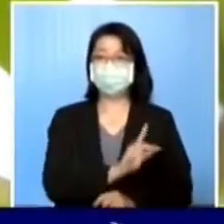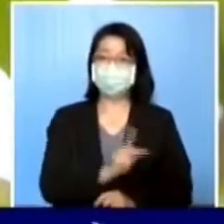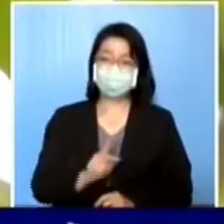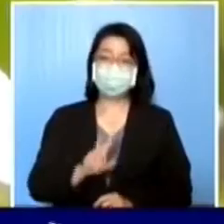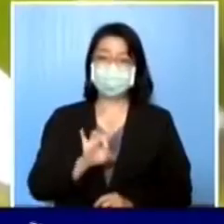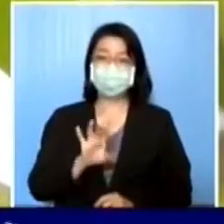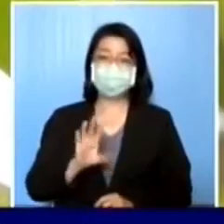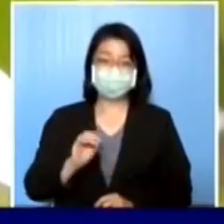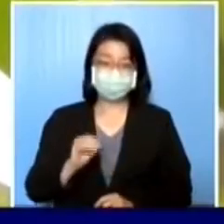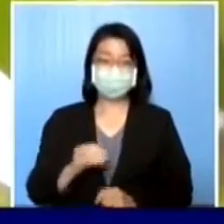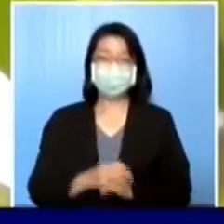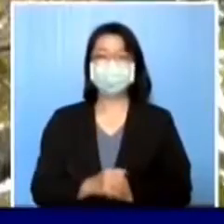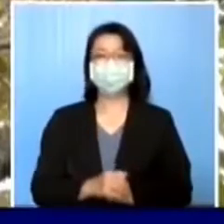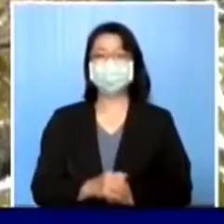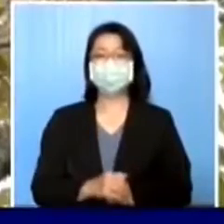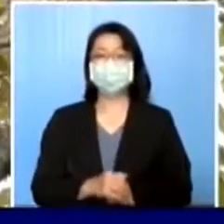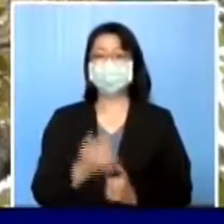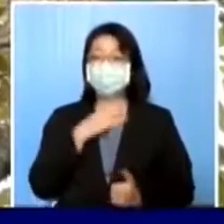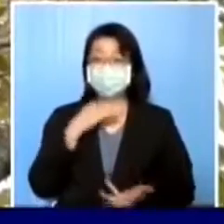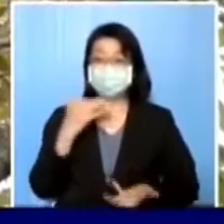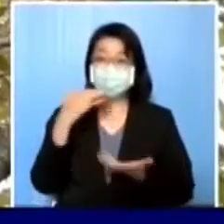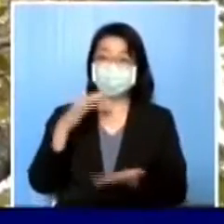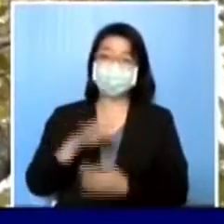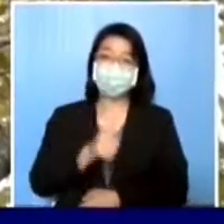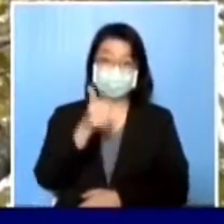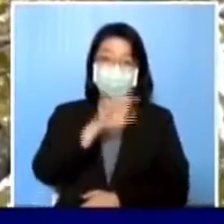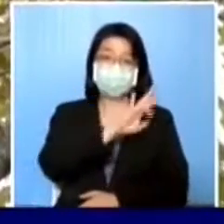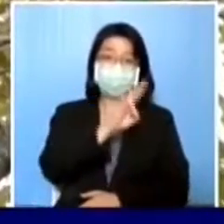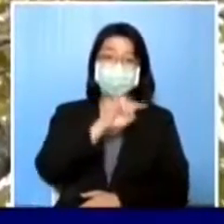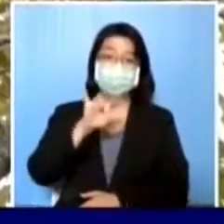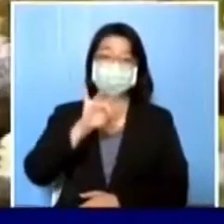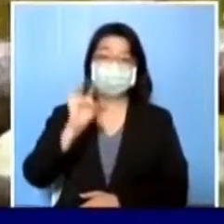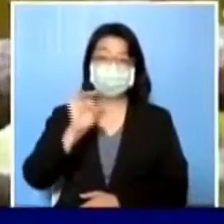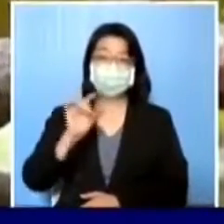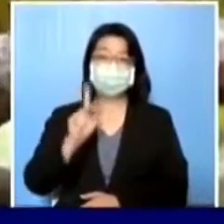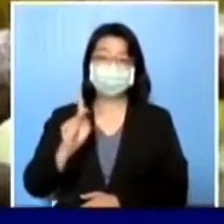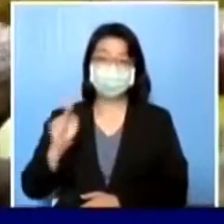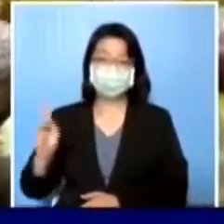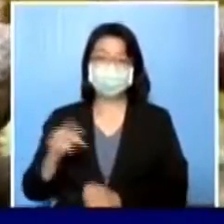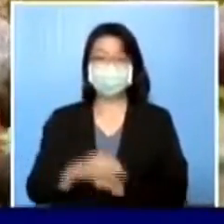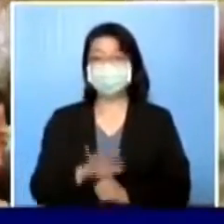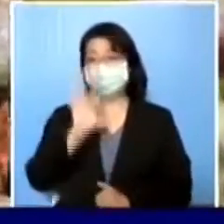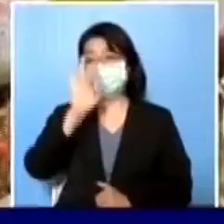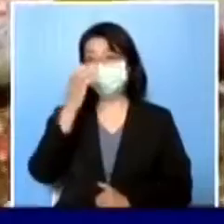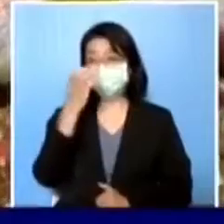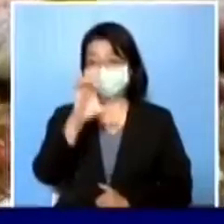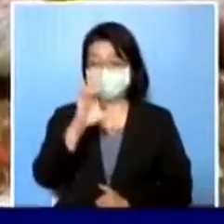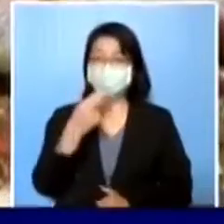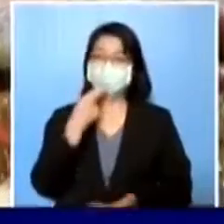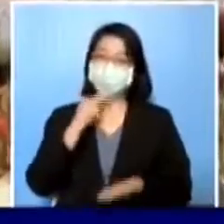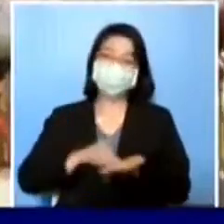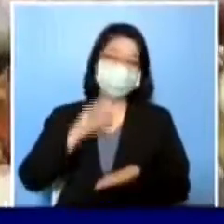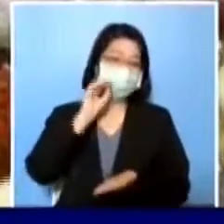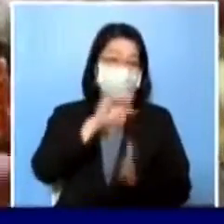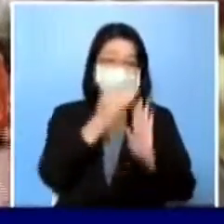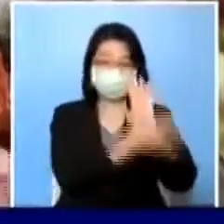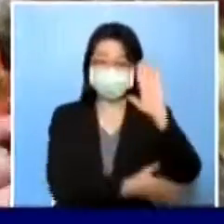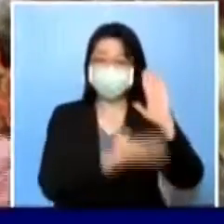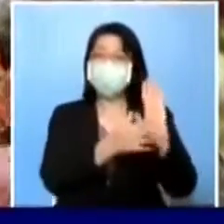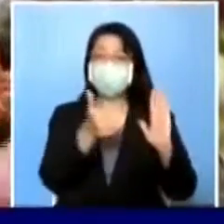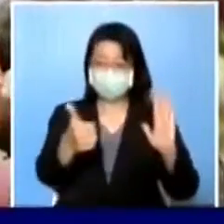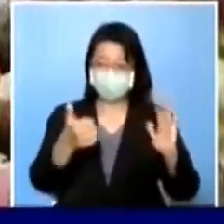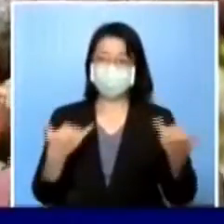ลผลิตรวมกันประมาณ600ถึง700กิโลกรัมขายผ่านเพจ Facebook ส่งสินค้าทางไปรษณีย์ทั่วประเทศปั